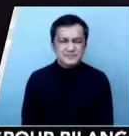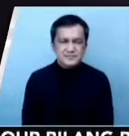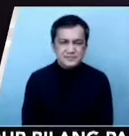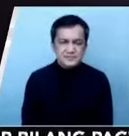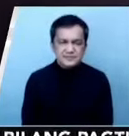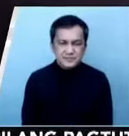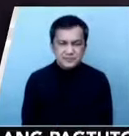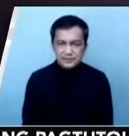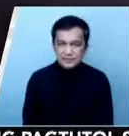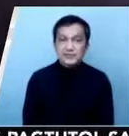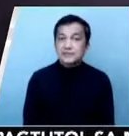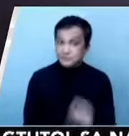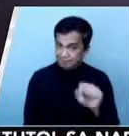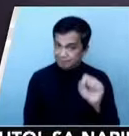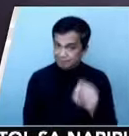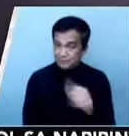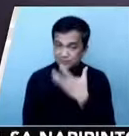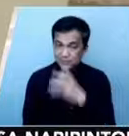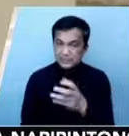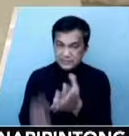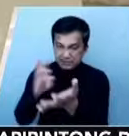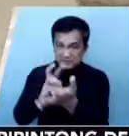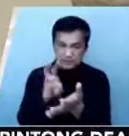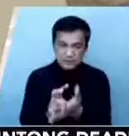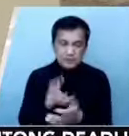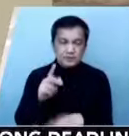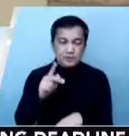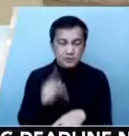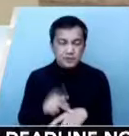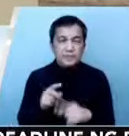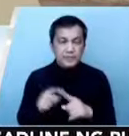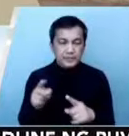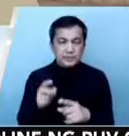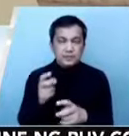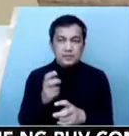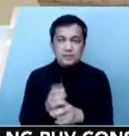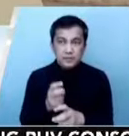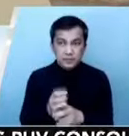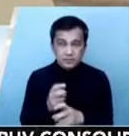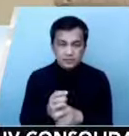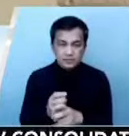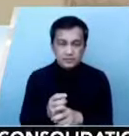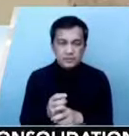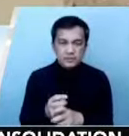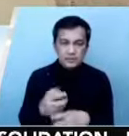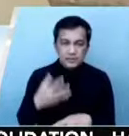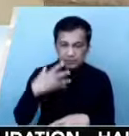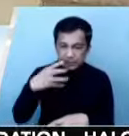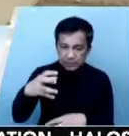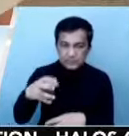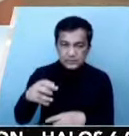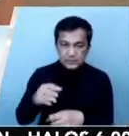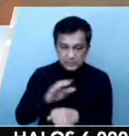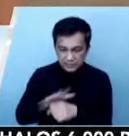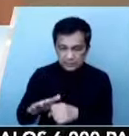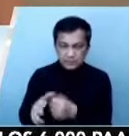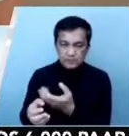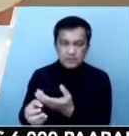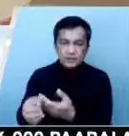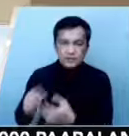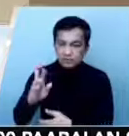Mainit talaga sa ilang bahagi ng bansa, pero mahirap daw magpainit ng sapat para makapagprito sa